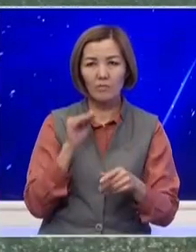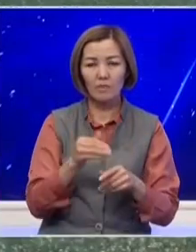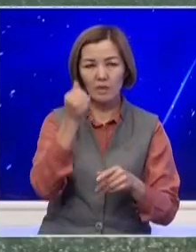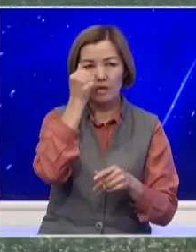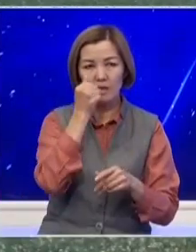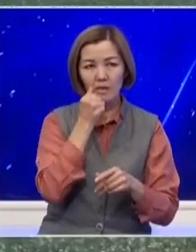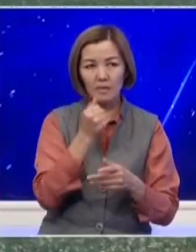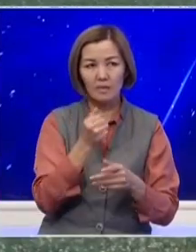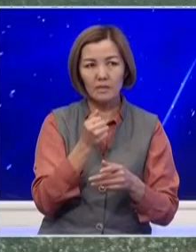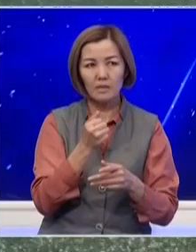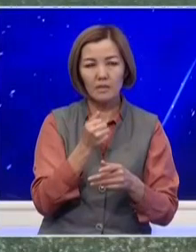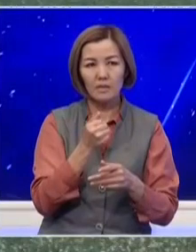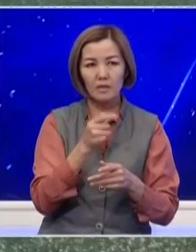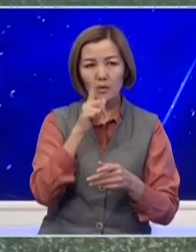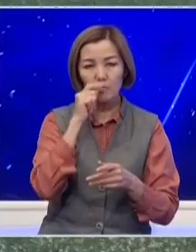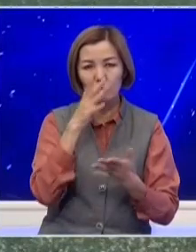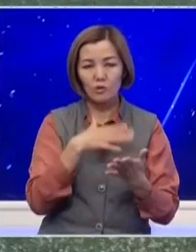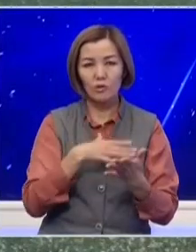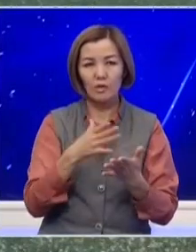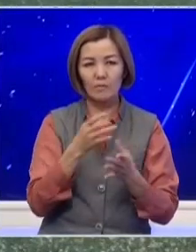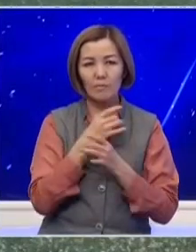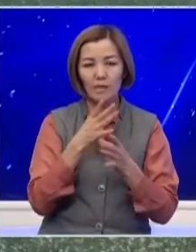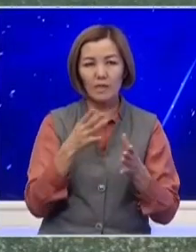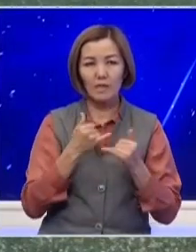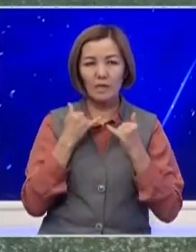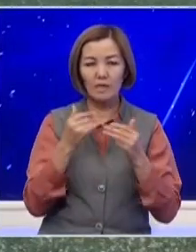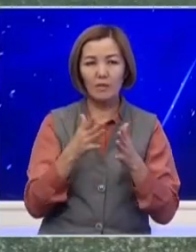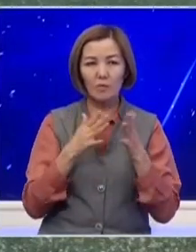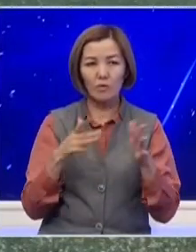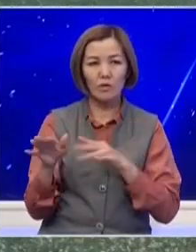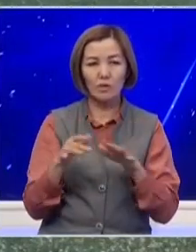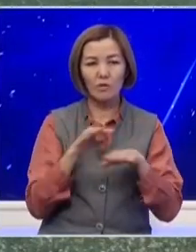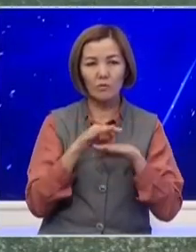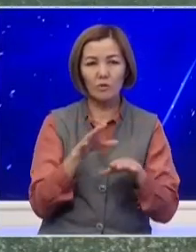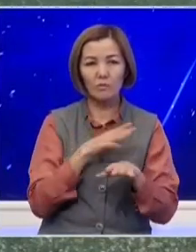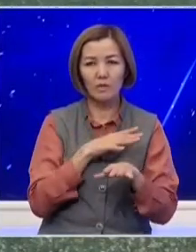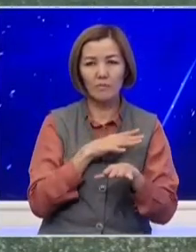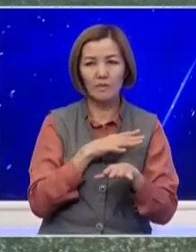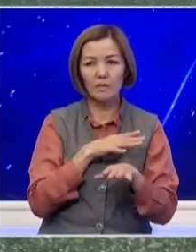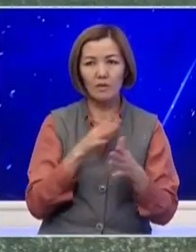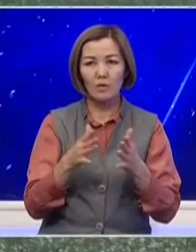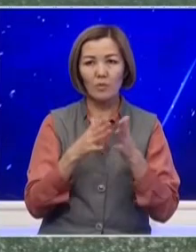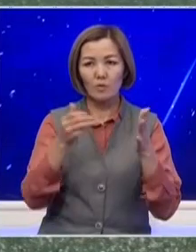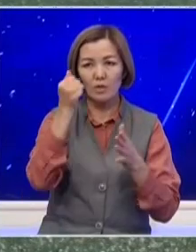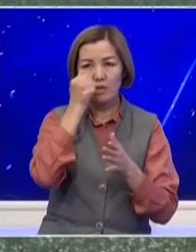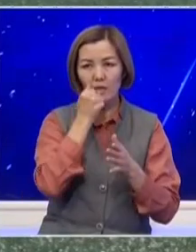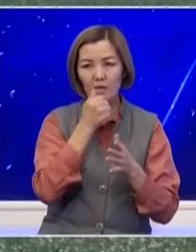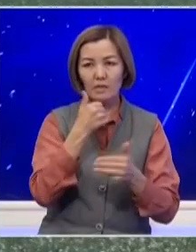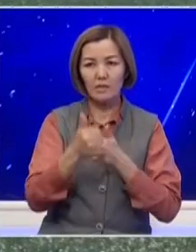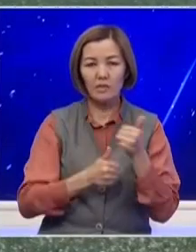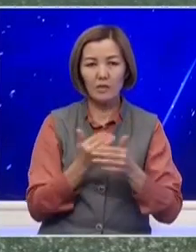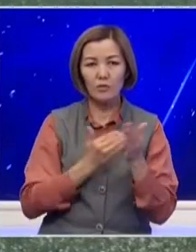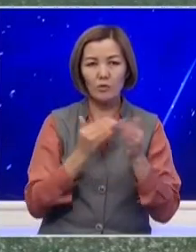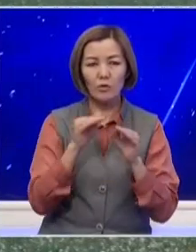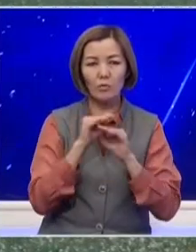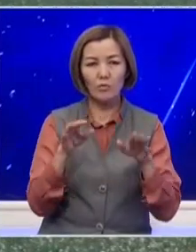Осындай ер мұғалімдерді елеп ескеріп, мерекеге орай осындай үлкен шара ұйымдастырып жатқанға үлкен алғыс айтамыз. Жарыс жоғары деңгейде